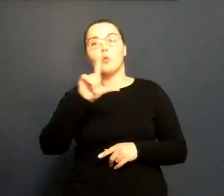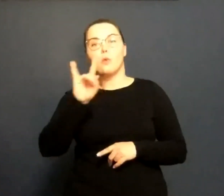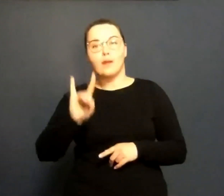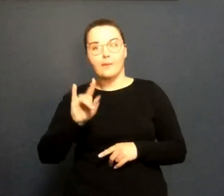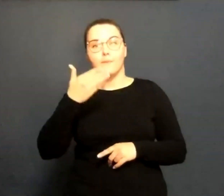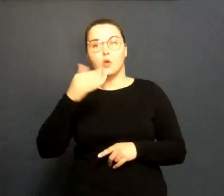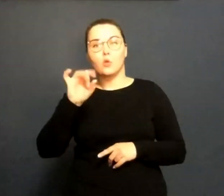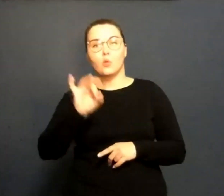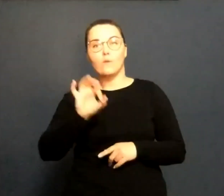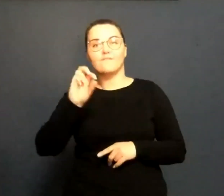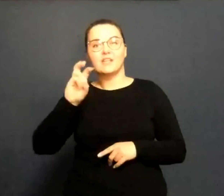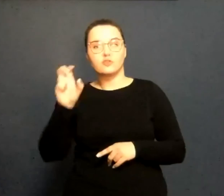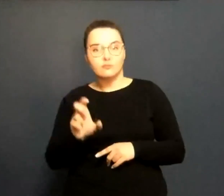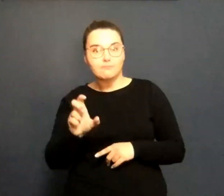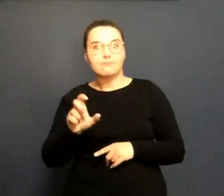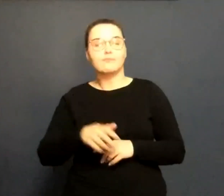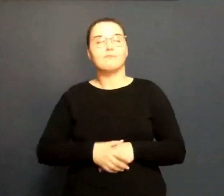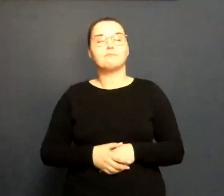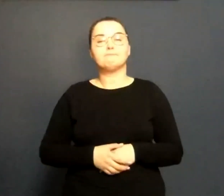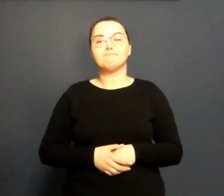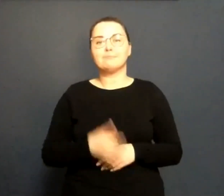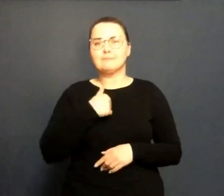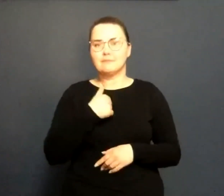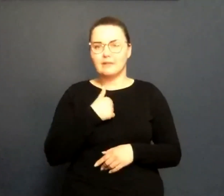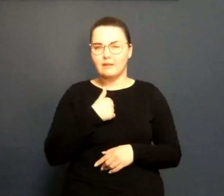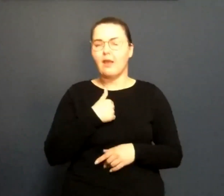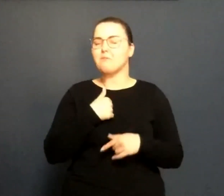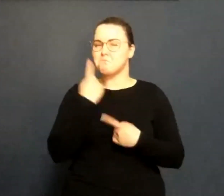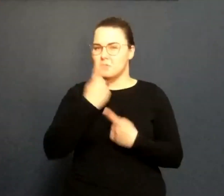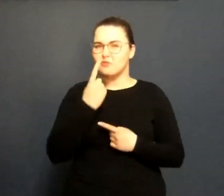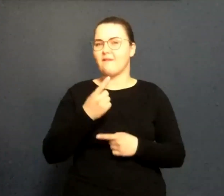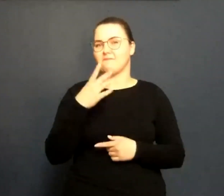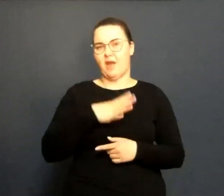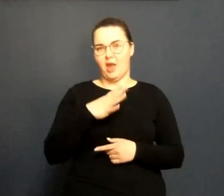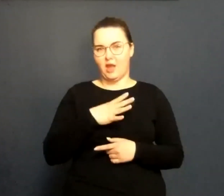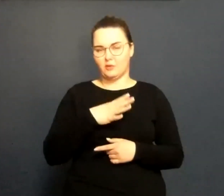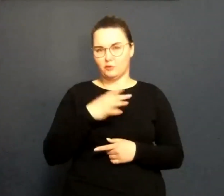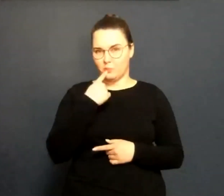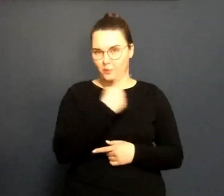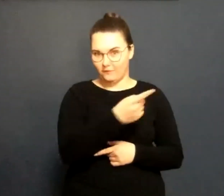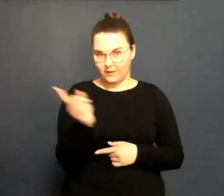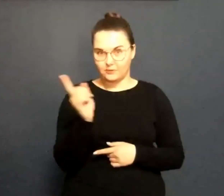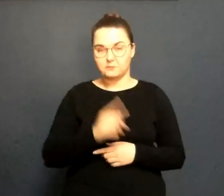I to jest też wydaje mi się, że ważne, żeby to wspomnieć w kontekście jakby chyba też trudności robienia